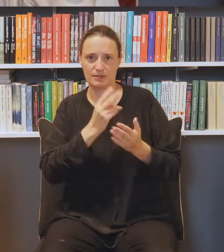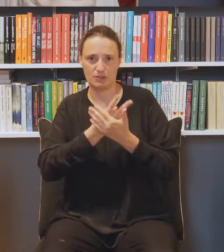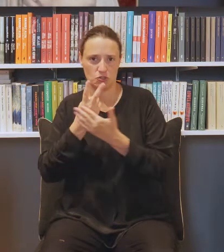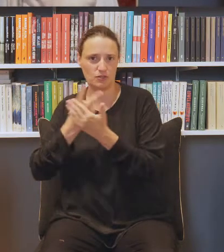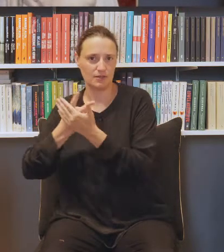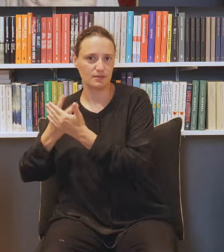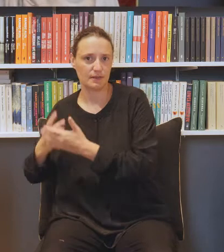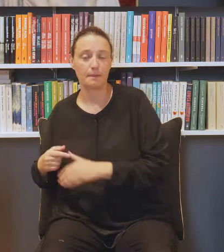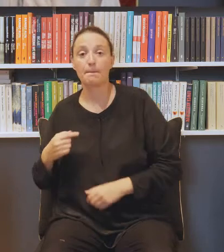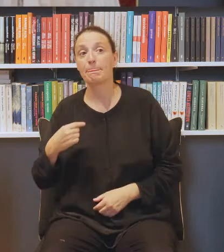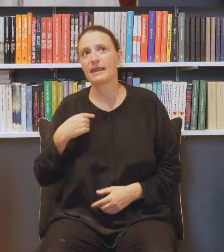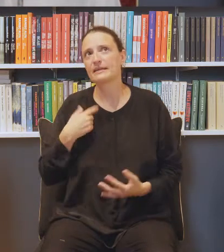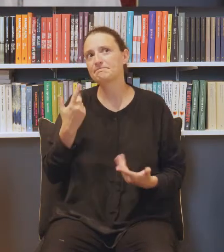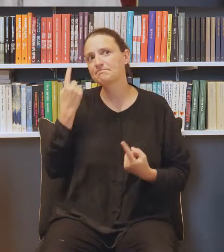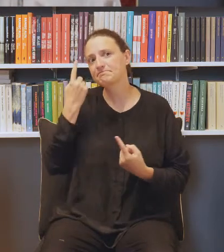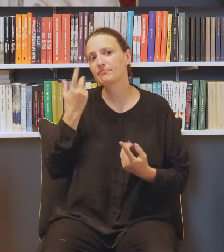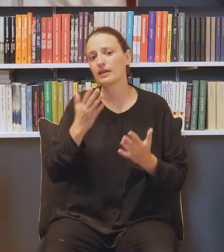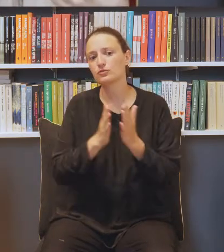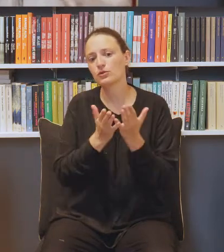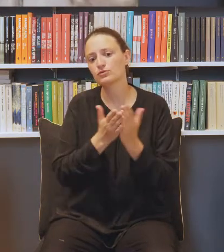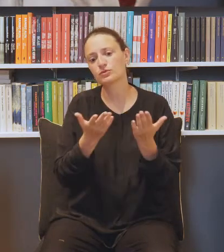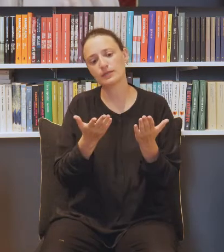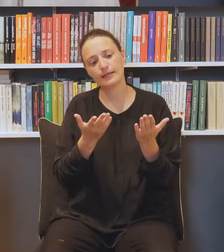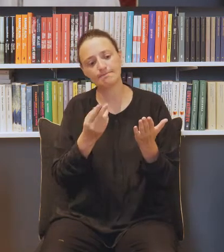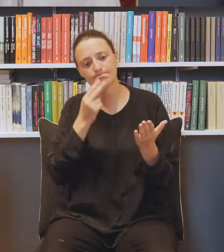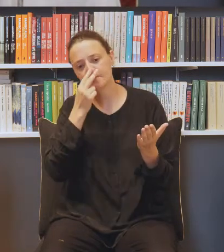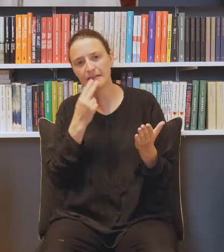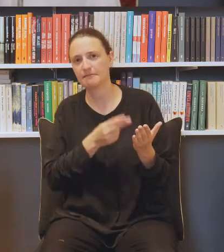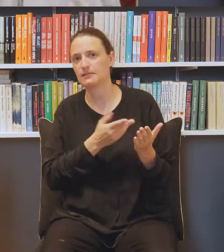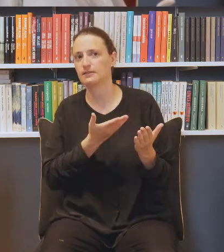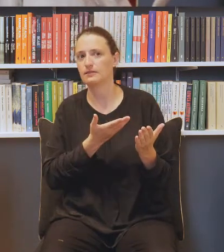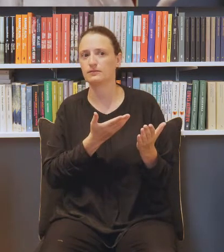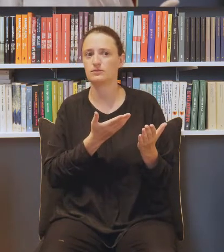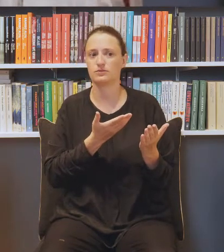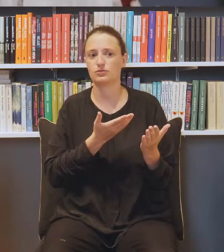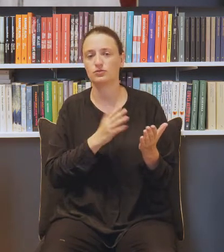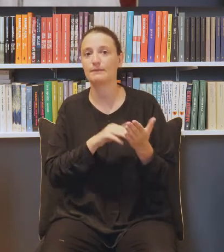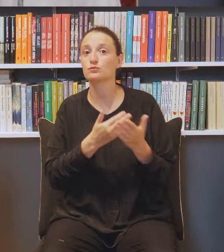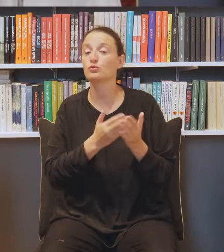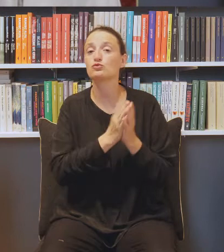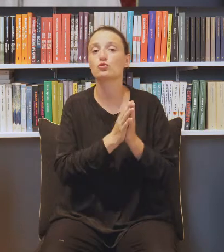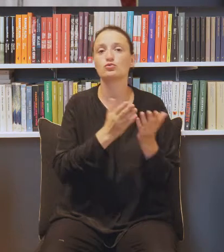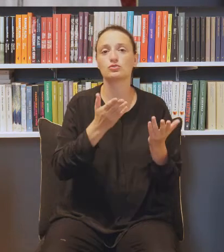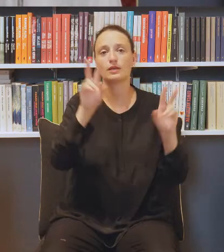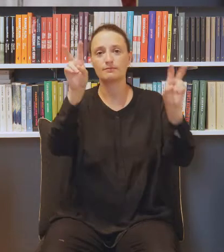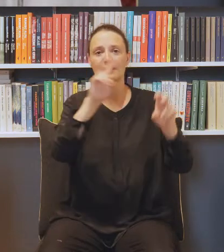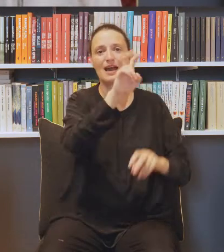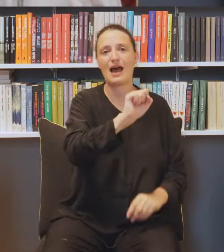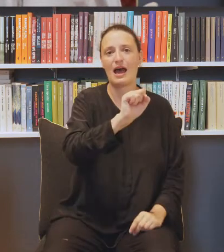Też wydaje mi się, że na kartach powieści nie do końca widać, żeby te historie, nie wiem, żeby Harry Potter na przykład się gdzieś